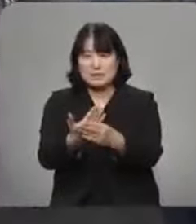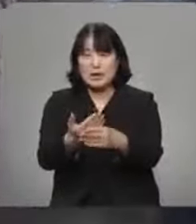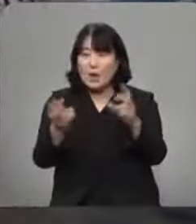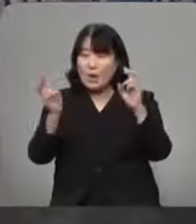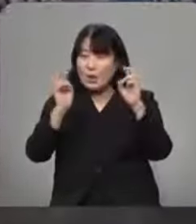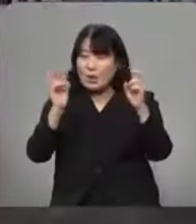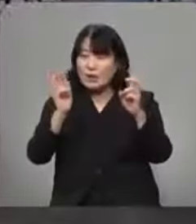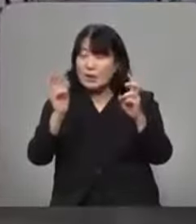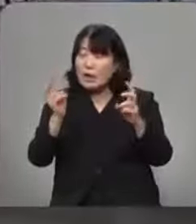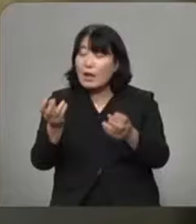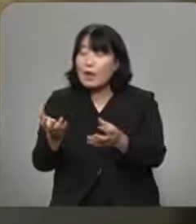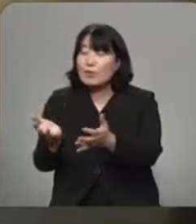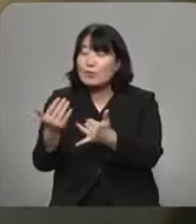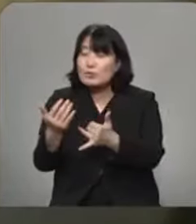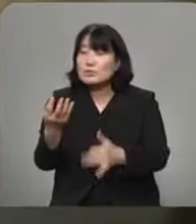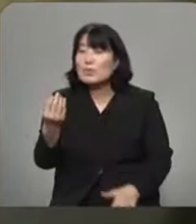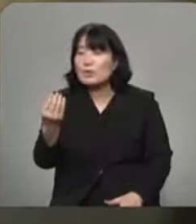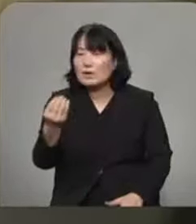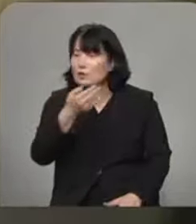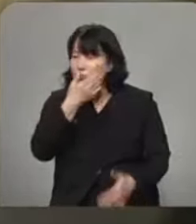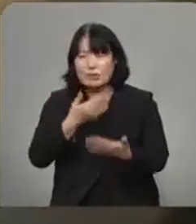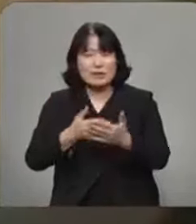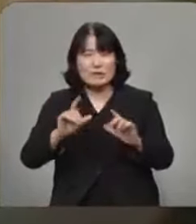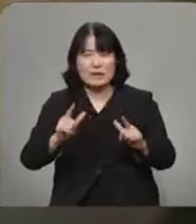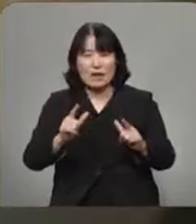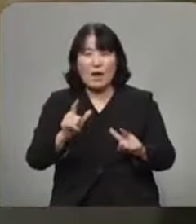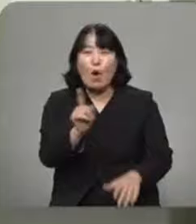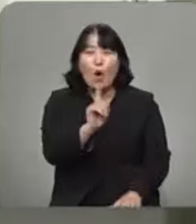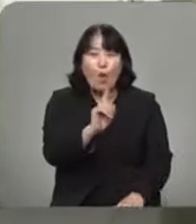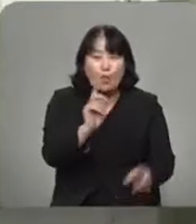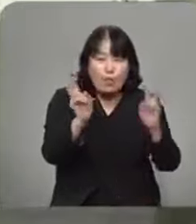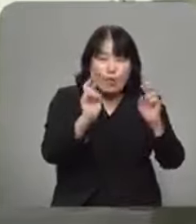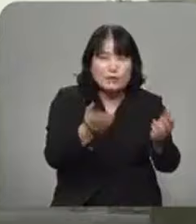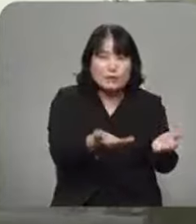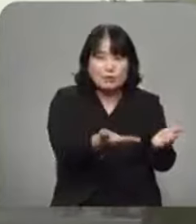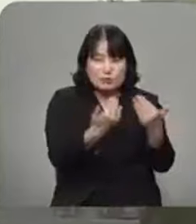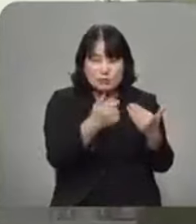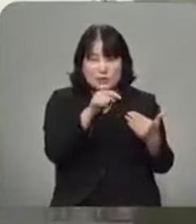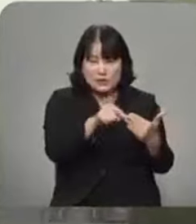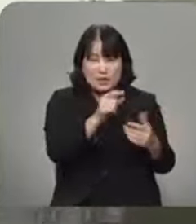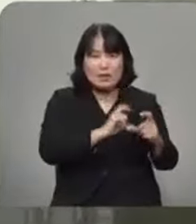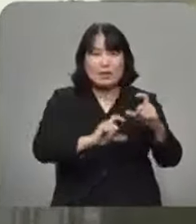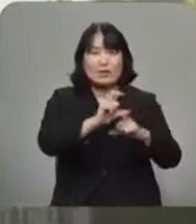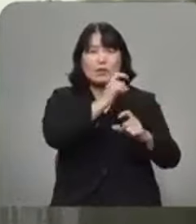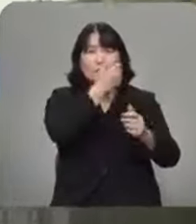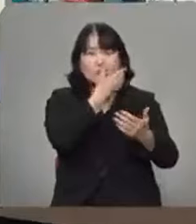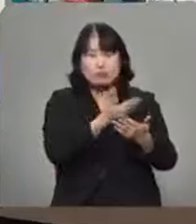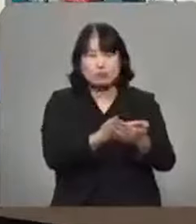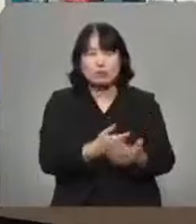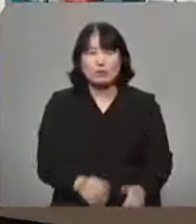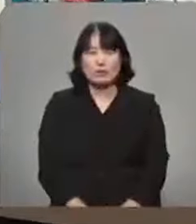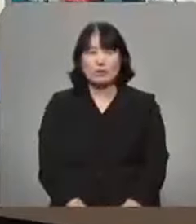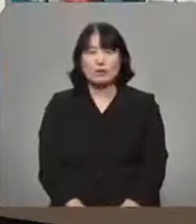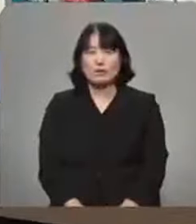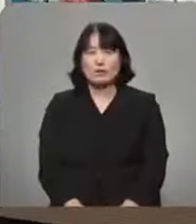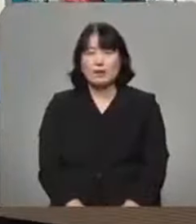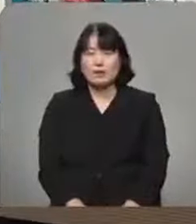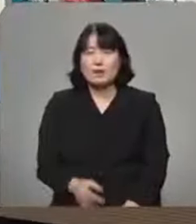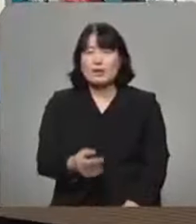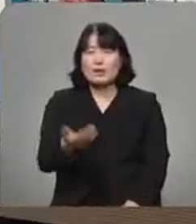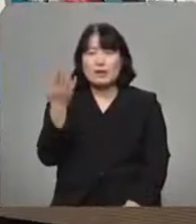유치하 아니라 어떤 기업을 유치하 더 중요해질 수밖에 없습니다 여러 중소 기업들 중심으로 유치를